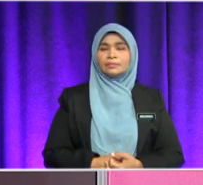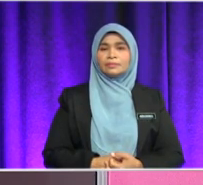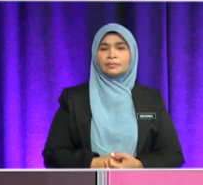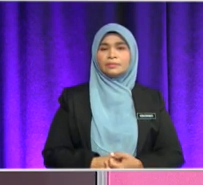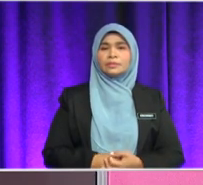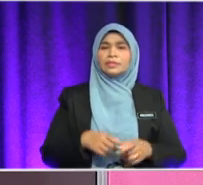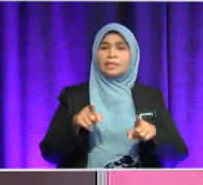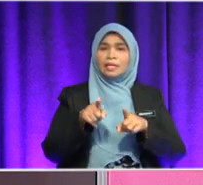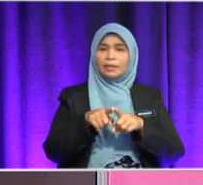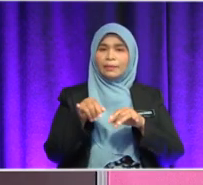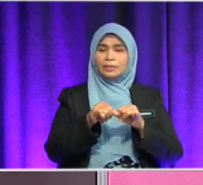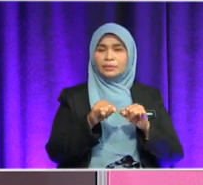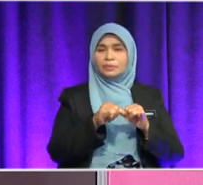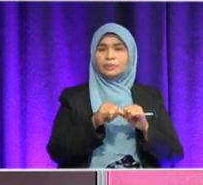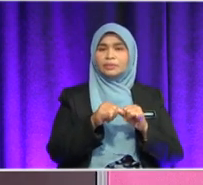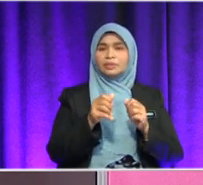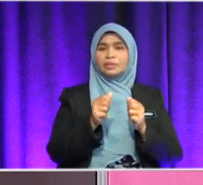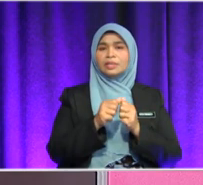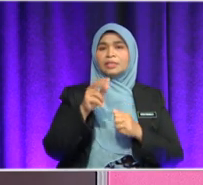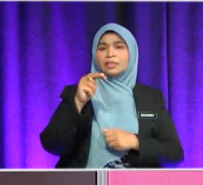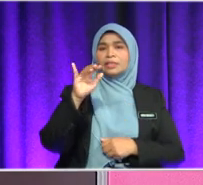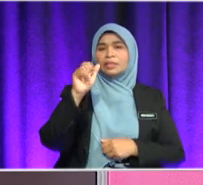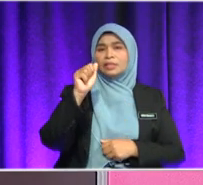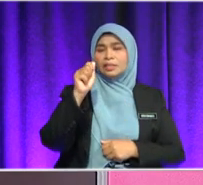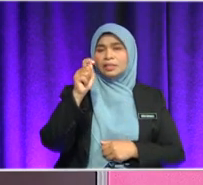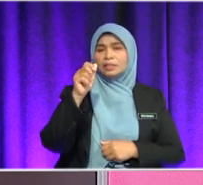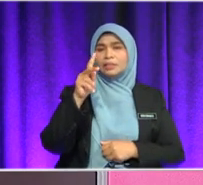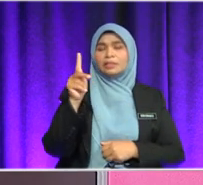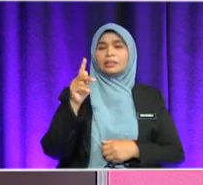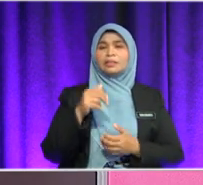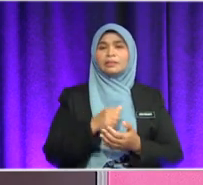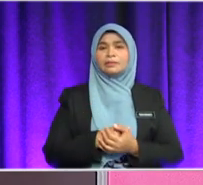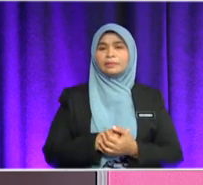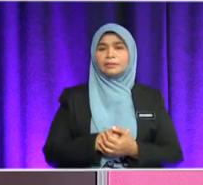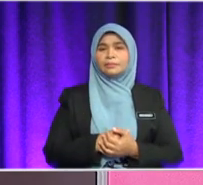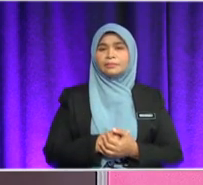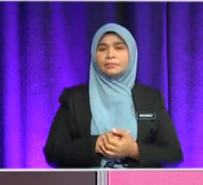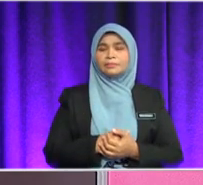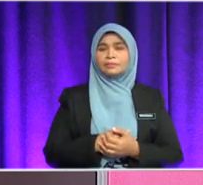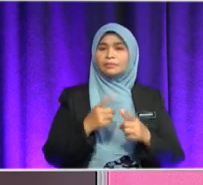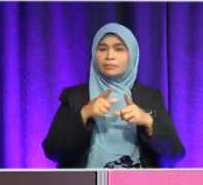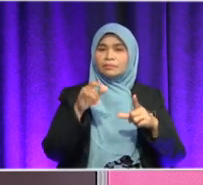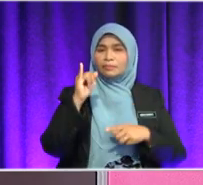di bawah ininya yang boleh membatalkan iman selain